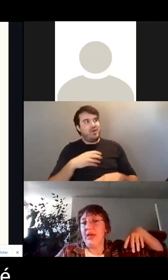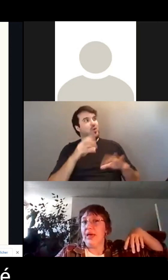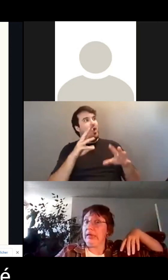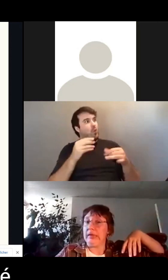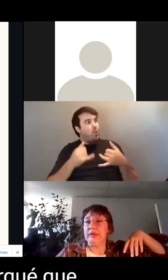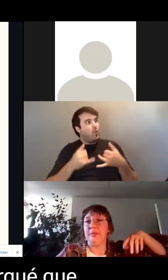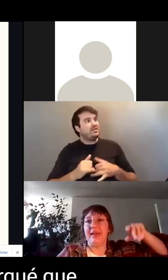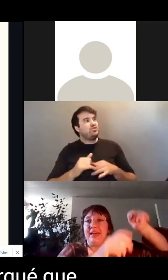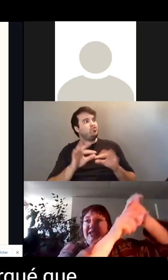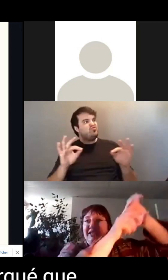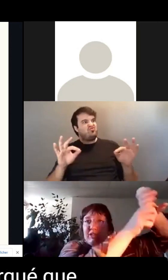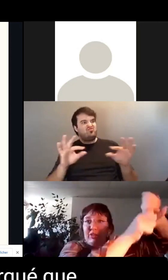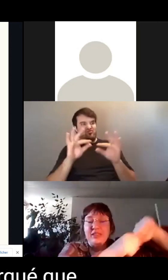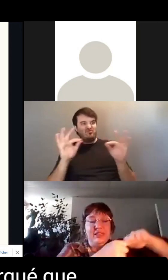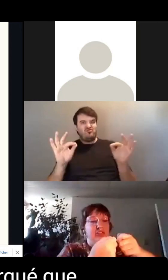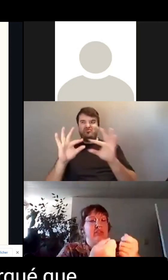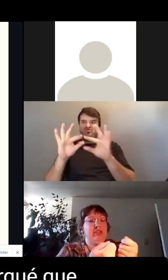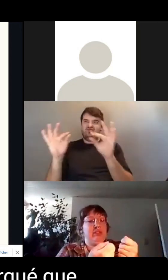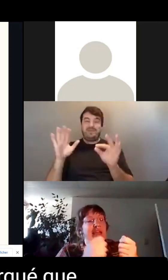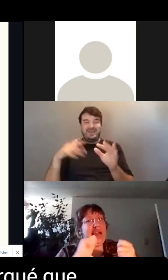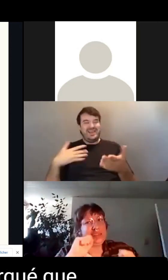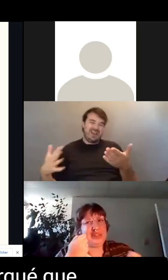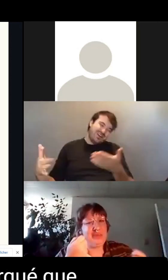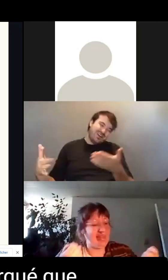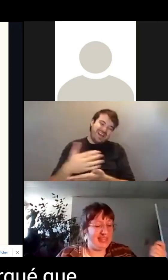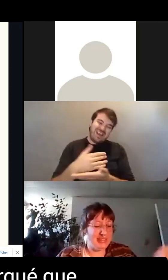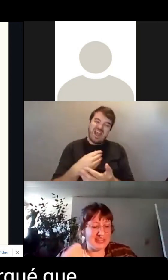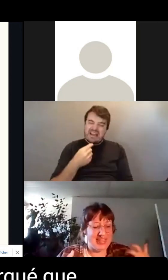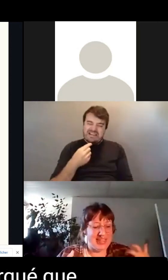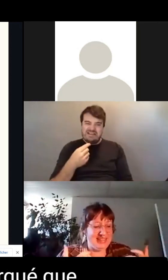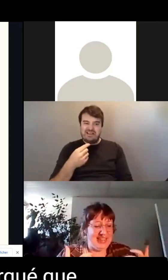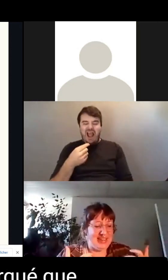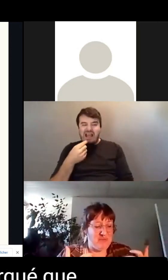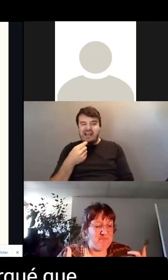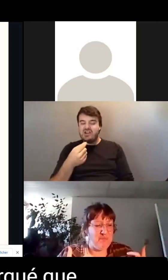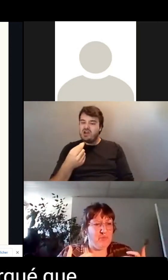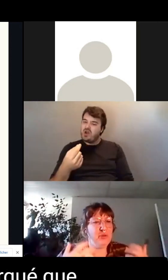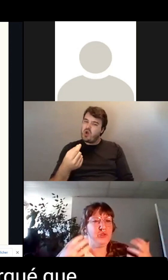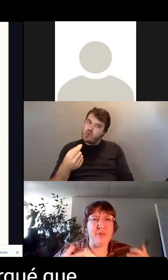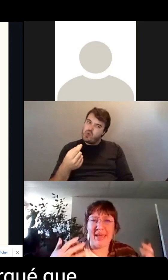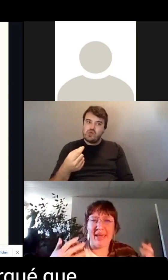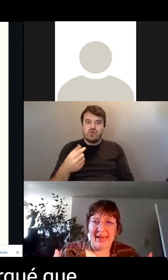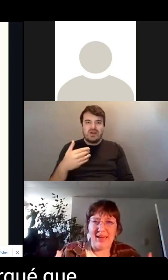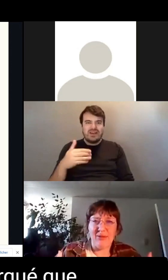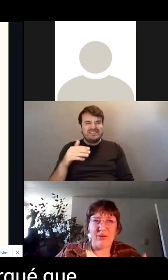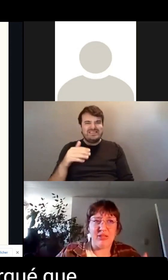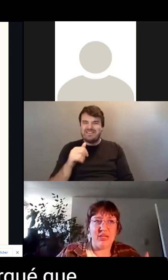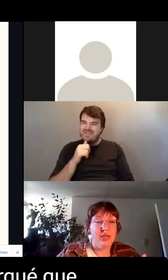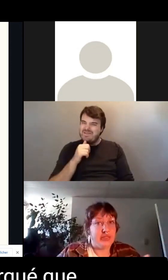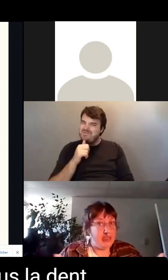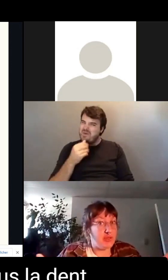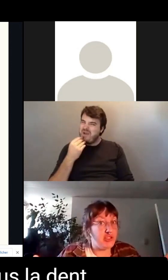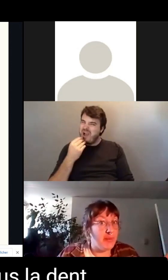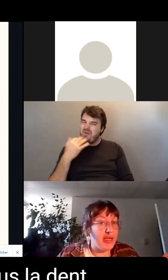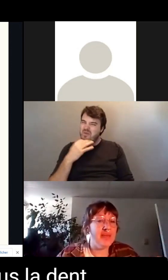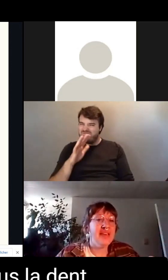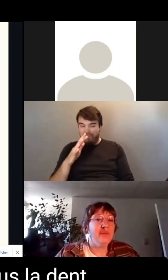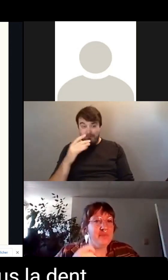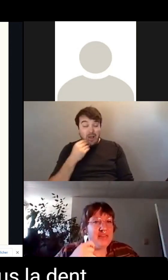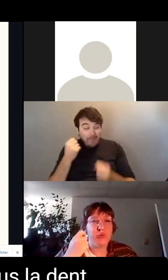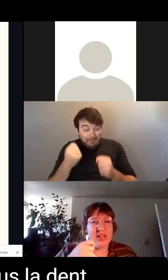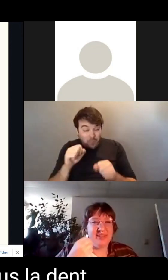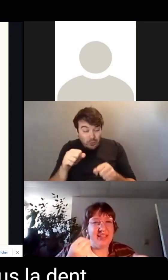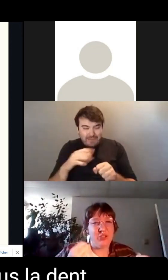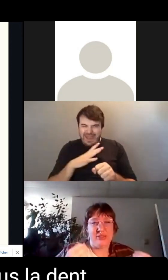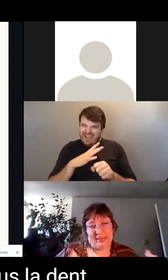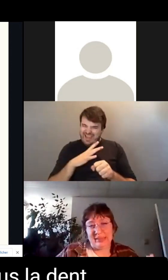continue. Ben quand je l'ai cueilli, j'ai remarqué que c'était comme pas super agréable à manger. Ça se mange quand même.